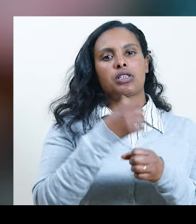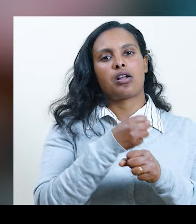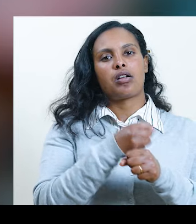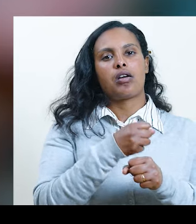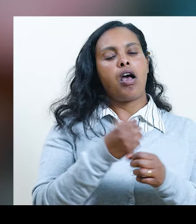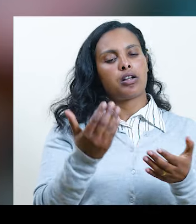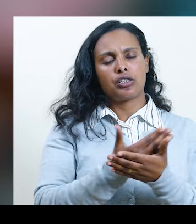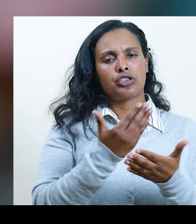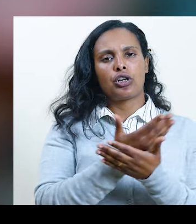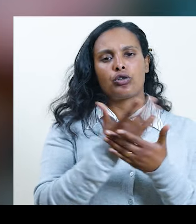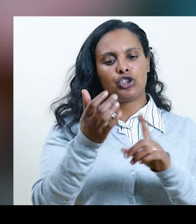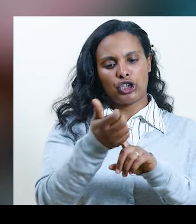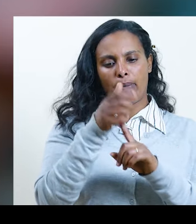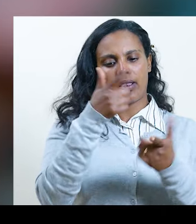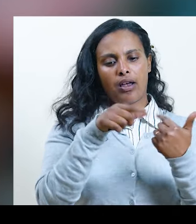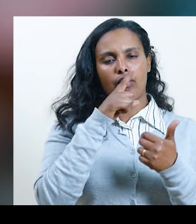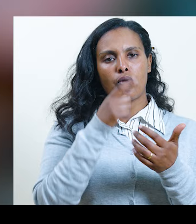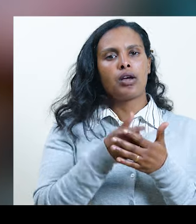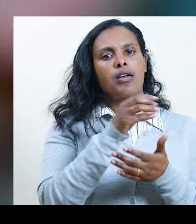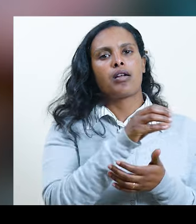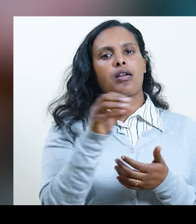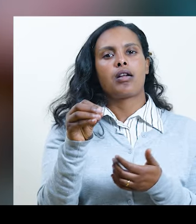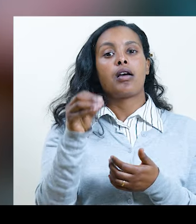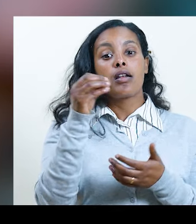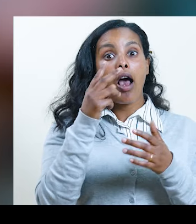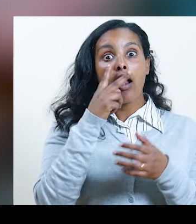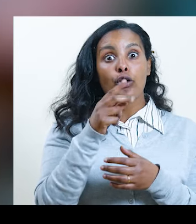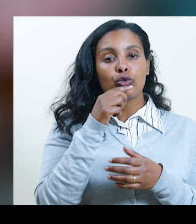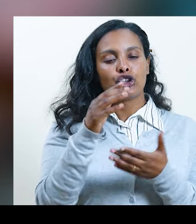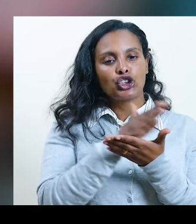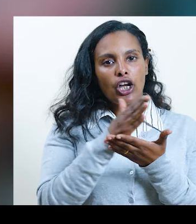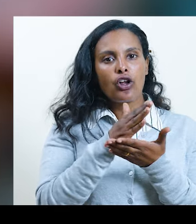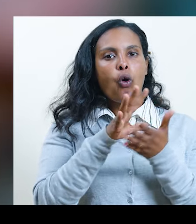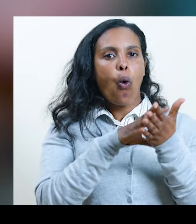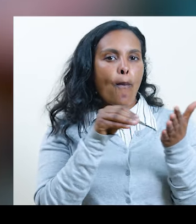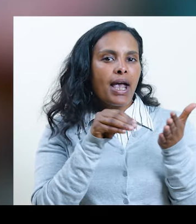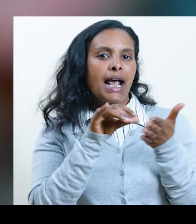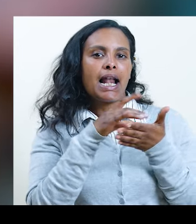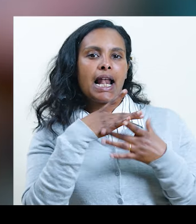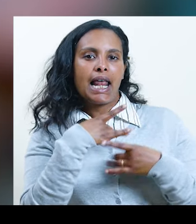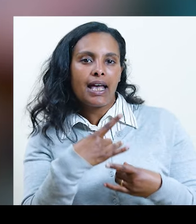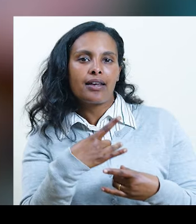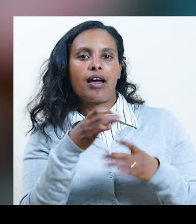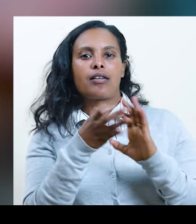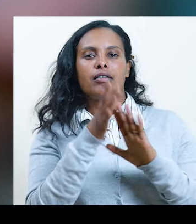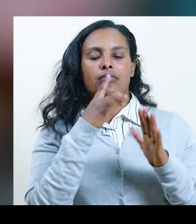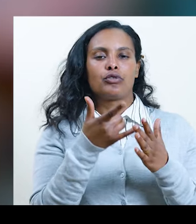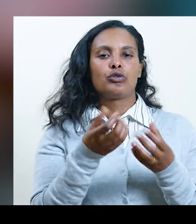ነገሮችን ሰራለሁ አዳዲስ ነገሮች ይዤ መጣለሁ እና ላላዩ ሰዎች ሼር ኮፒ ሊንክ